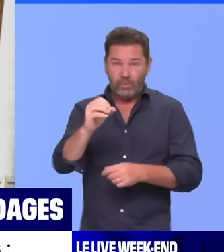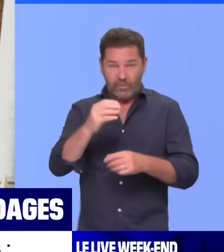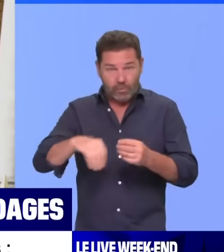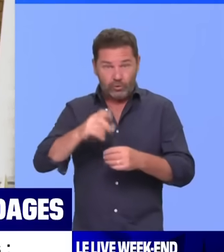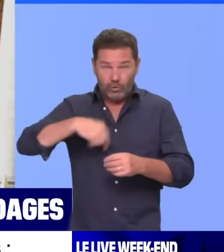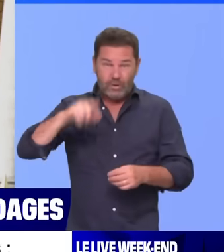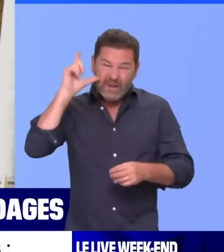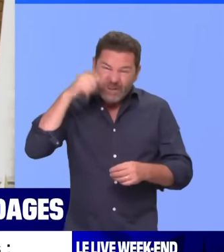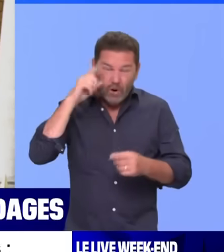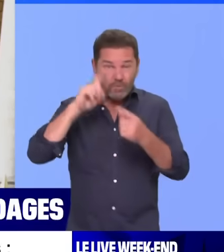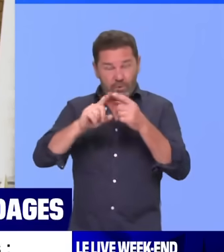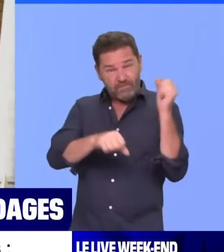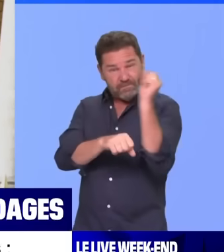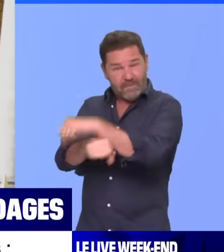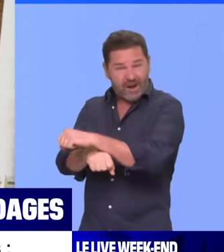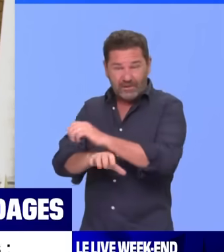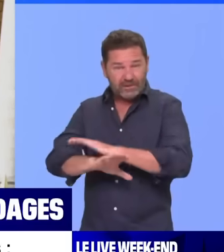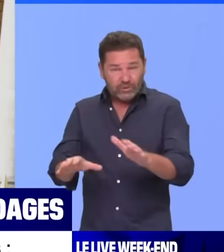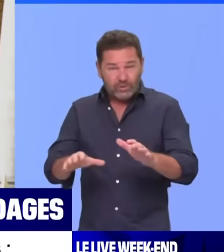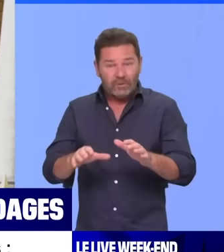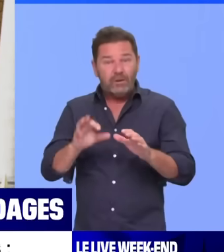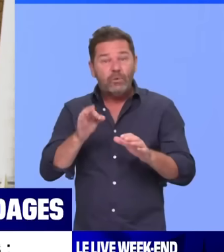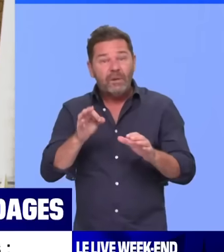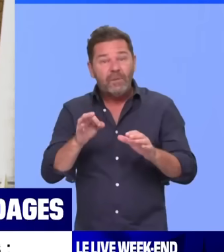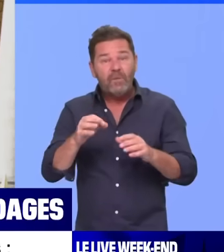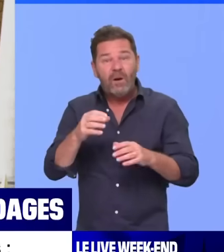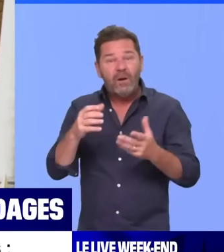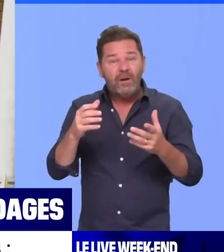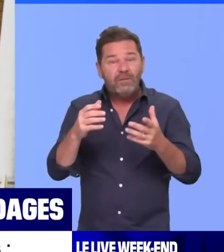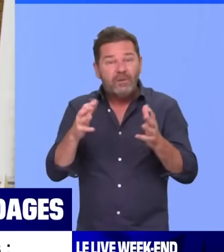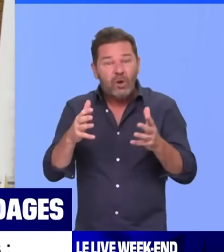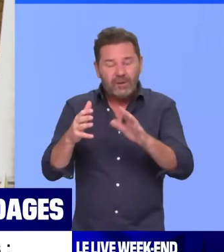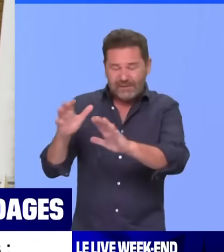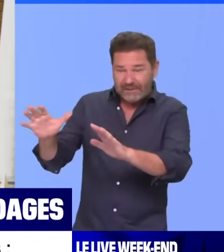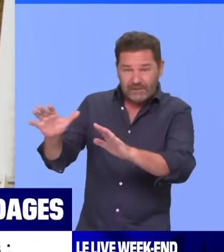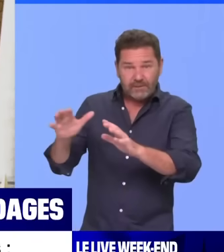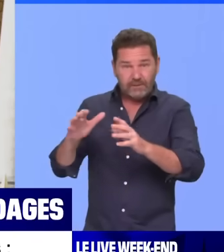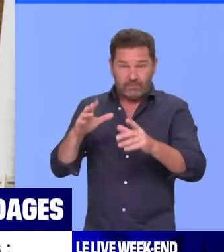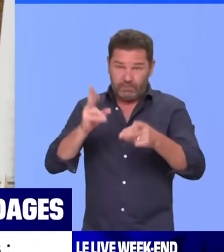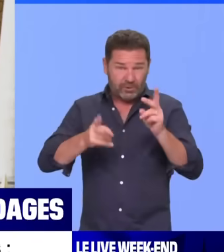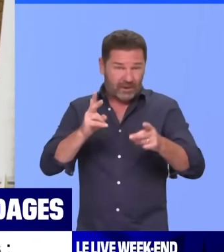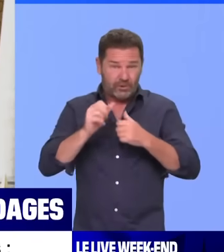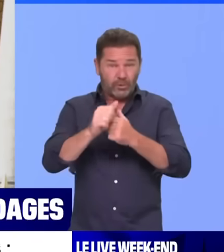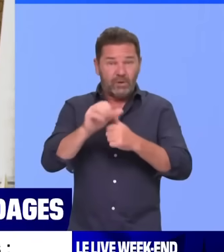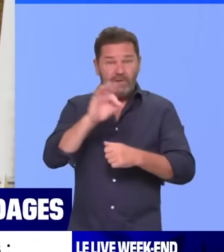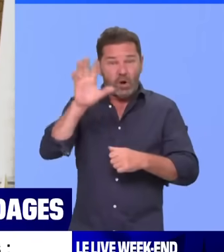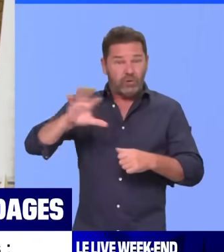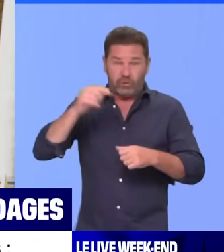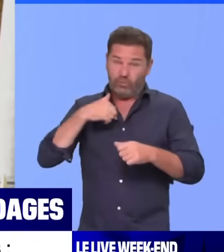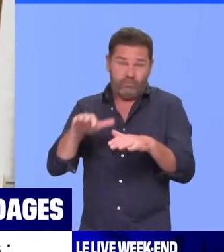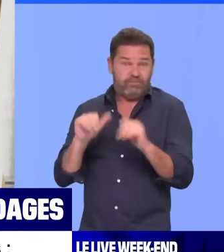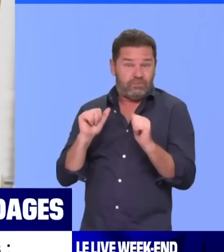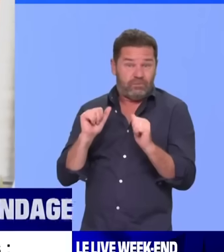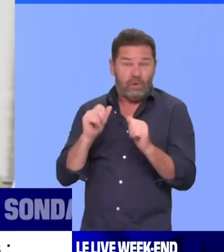battu donc nous allons voir la situation et le rapport de force et donc peut-être qu'il faudra dans certaines circonscription se désister dans certaines